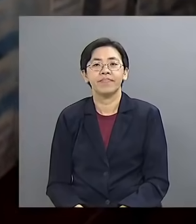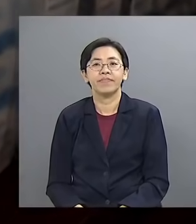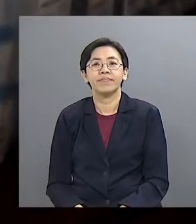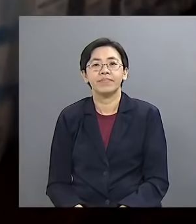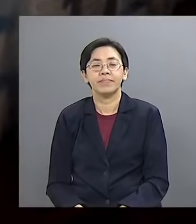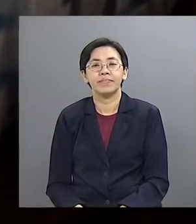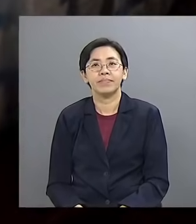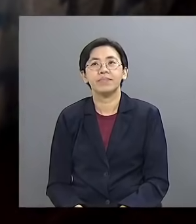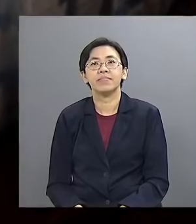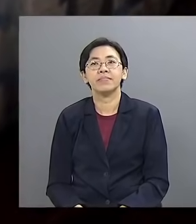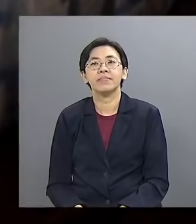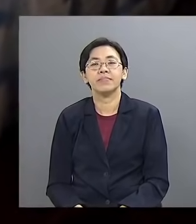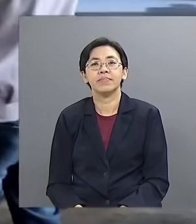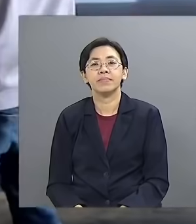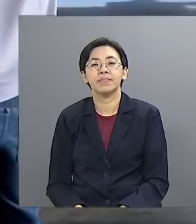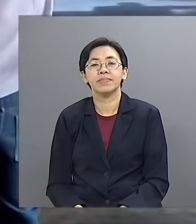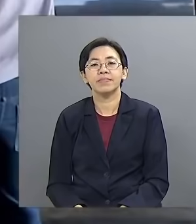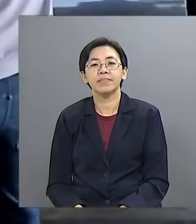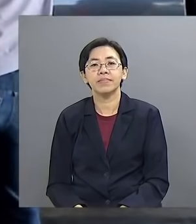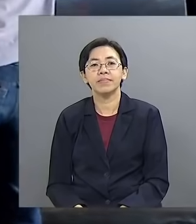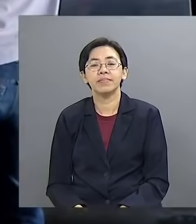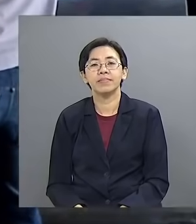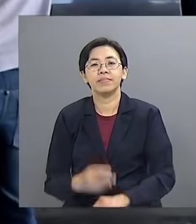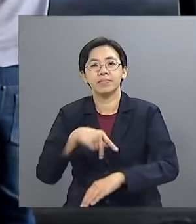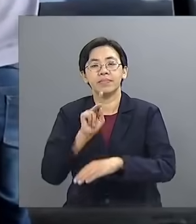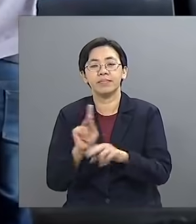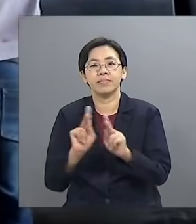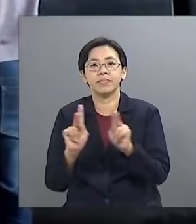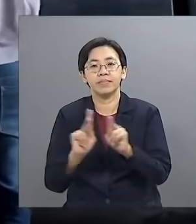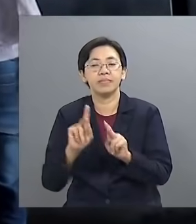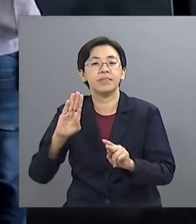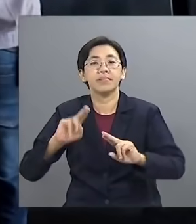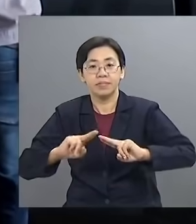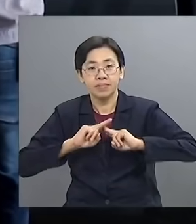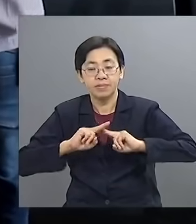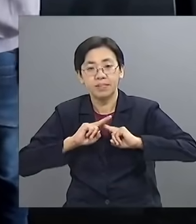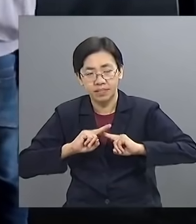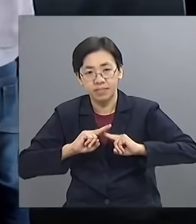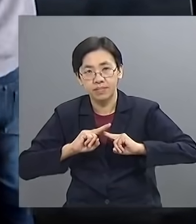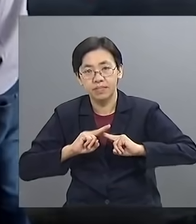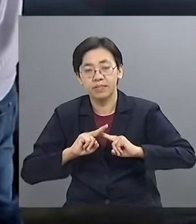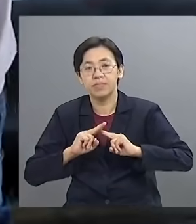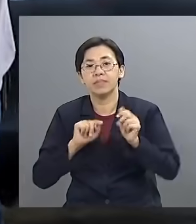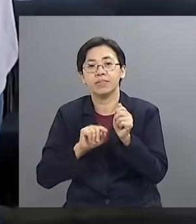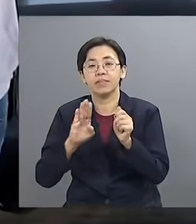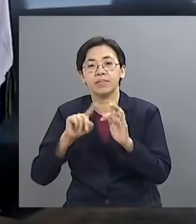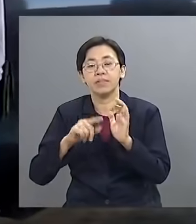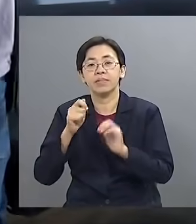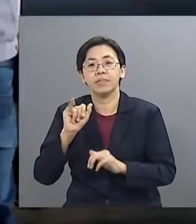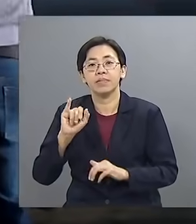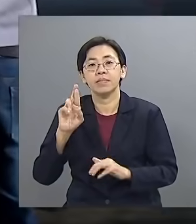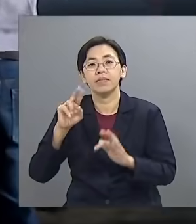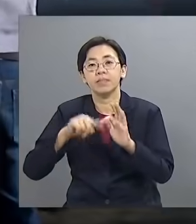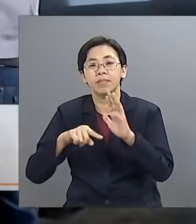นายสุรศักดิ์อิงประสานประธานกรรมการบริษัทเอกชนแห่งหนึ่งในตำบลบ่อพลอยอำเภอบ่อไร่จังหวัดตราดนะคะพร้อมด้วยนาย